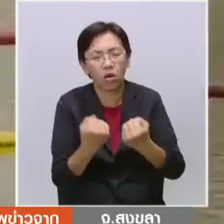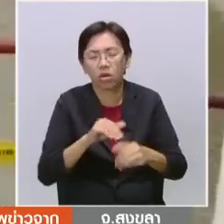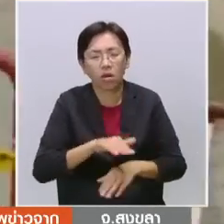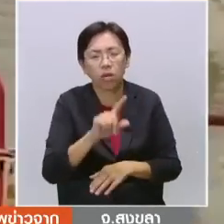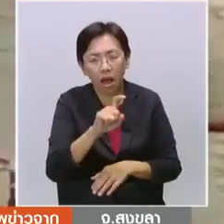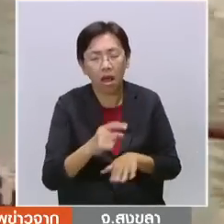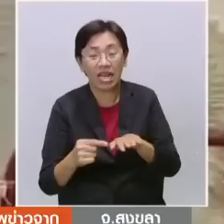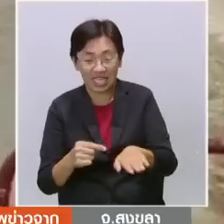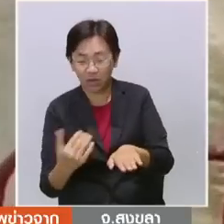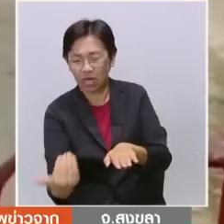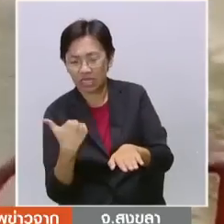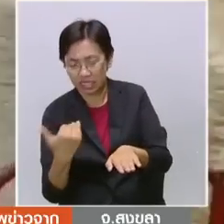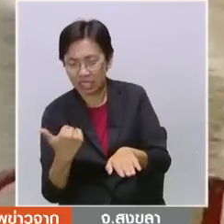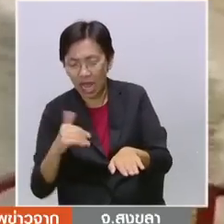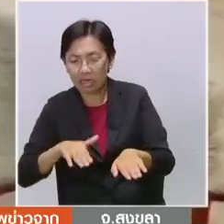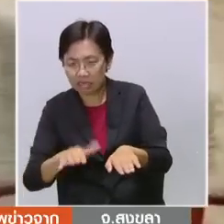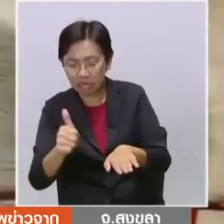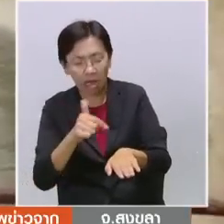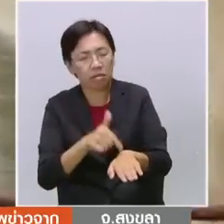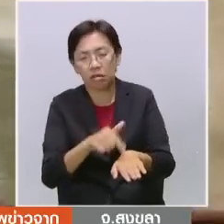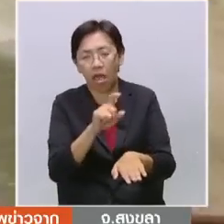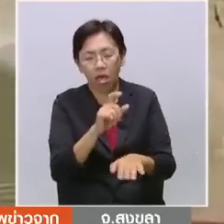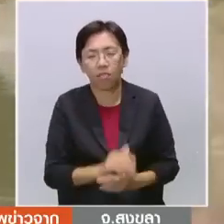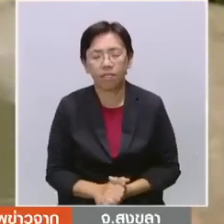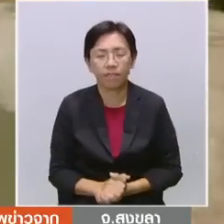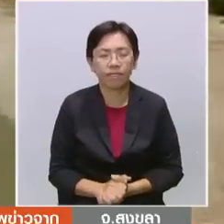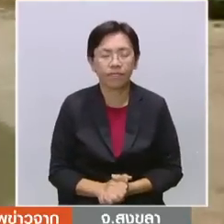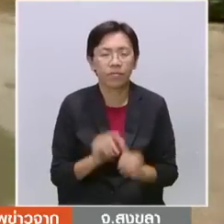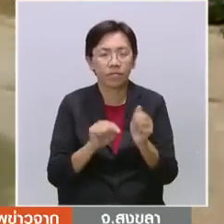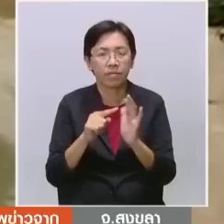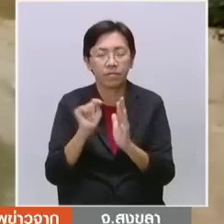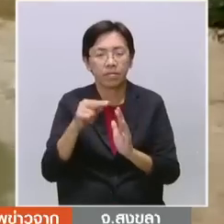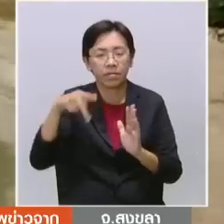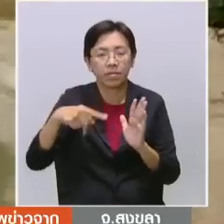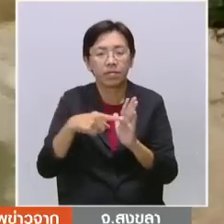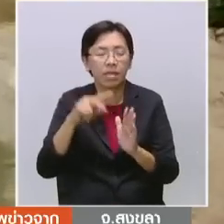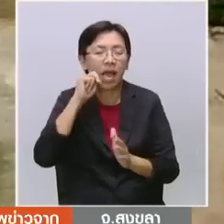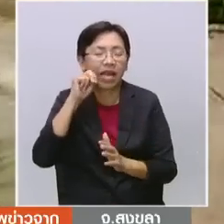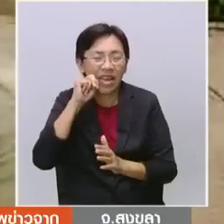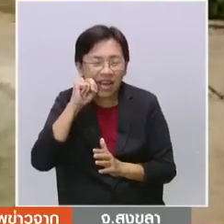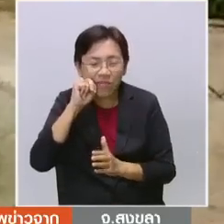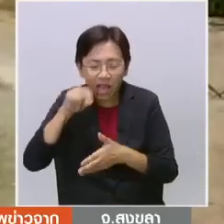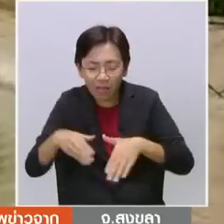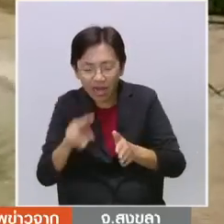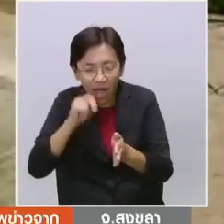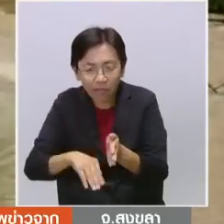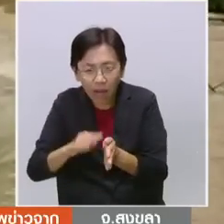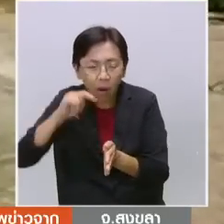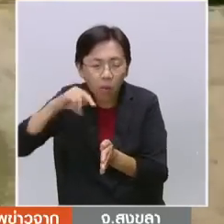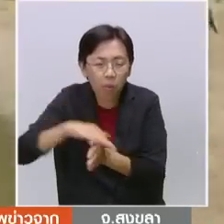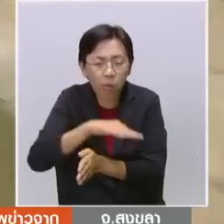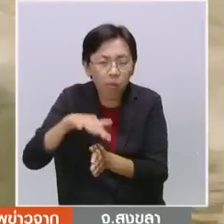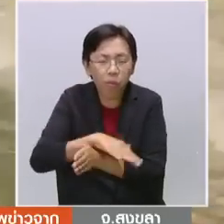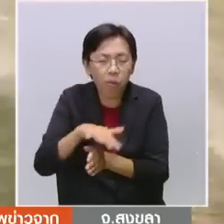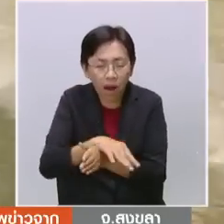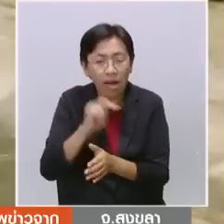เปิดให้รถวิ่งได้เลนเดียวส่วนในพื้นที่อำเภอเทพานะคะเริ่มมีน้ำจากแม่น้ำเทพาลดตลิ่งไหลเข้าท่วม